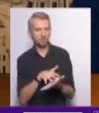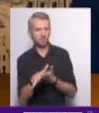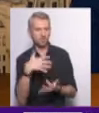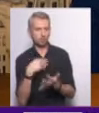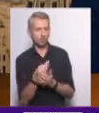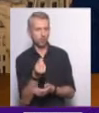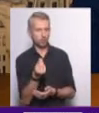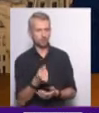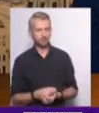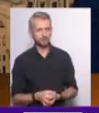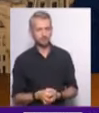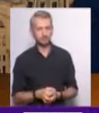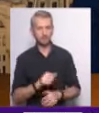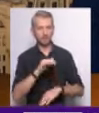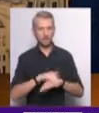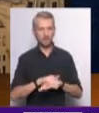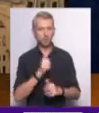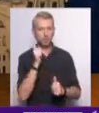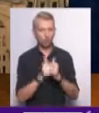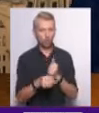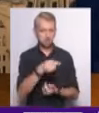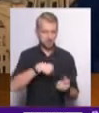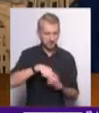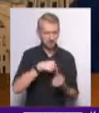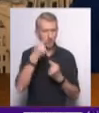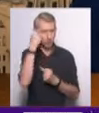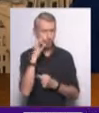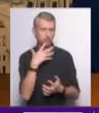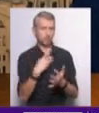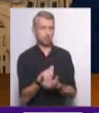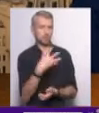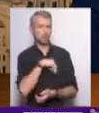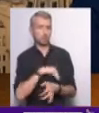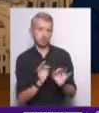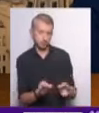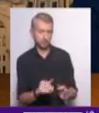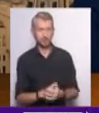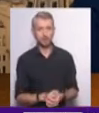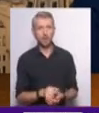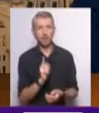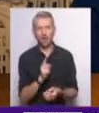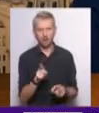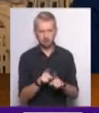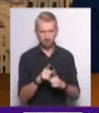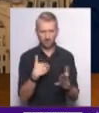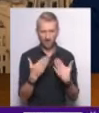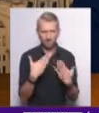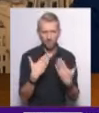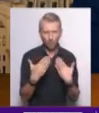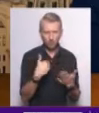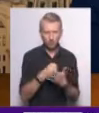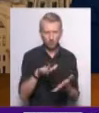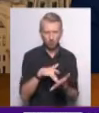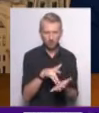коштів. Фактично, кожен бізнесмен думає про свої прибутки, але варварське відношення до міста не